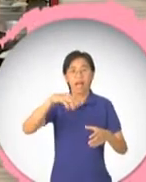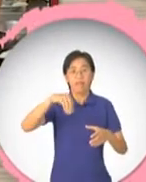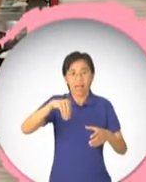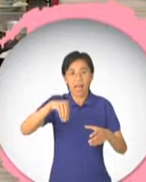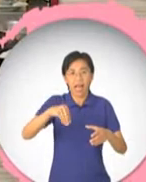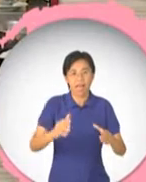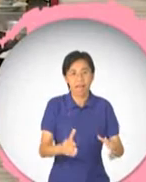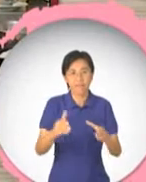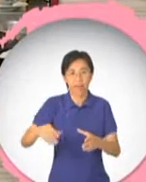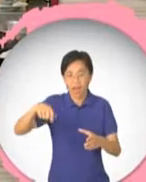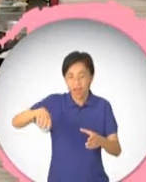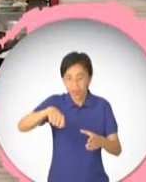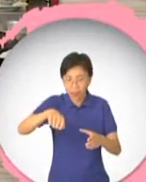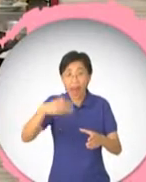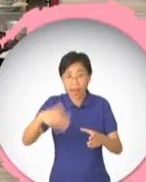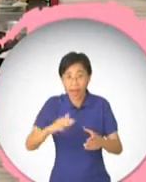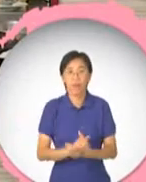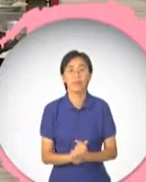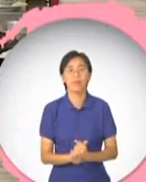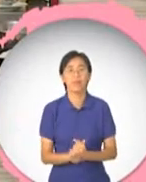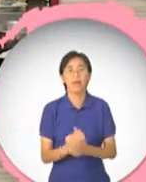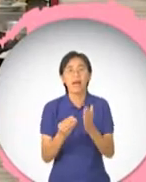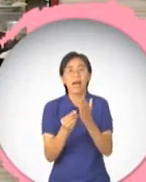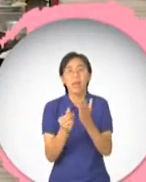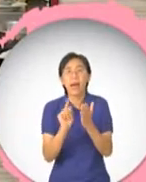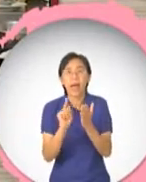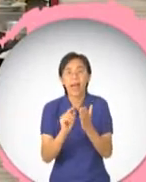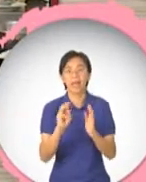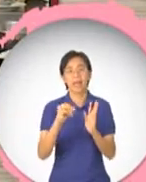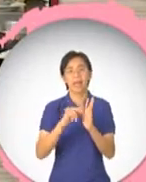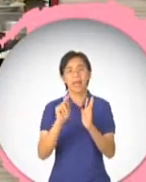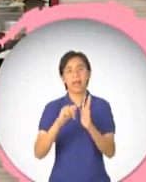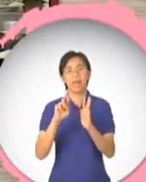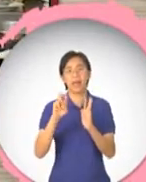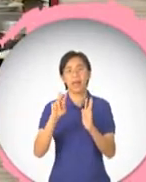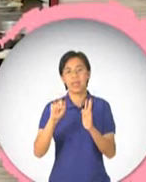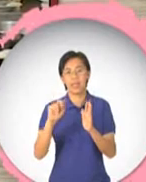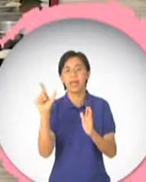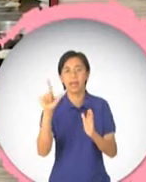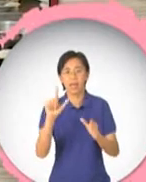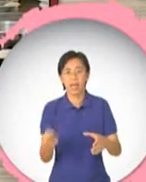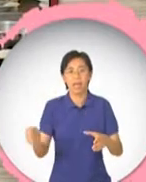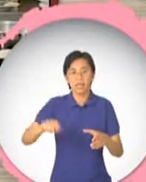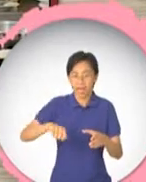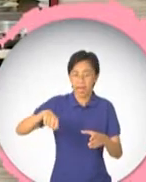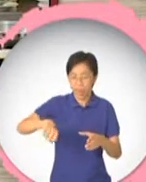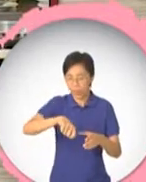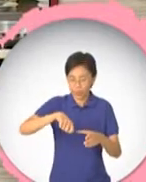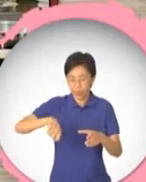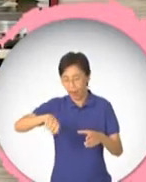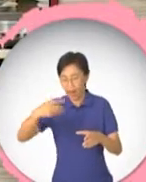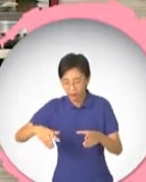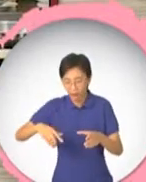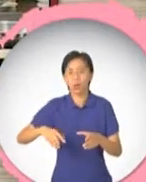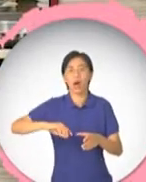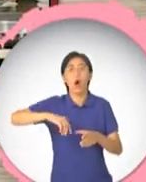ราจะใส่ส่วนของไขมันนะคะซึ่งวันนี้ก็จะเป็นมาการีนค่ะลงไปแล้วก็นวดเหมือนเดิมนะคะ ครับขั้นตอนนี้ใช้เนยส